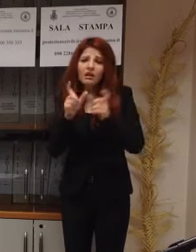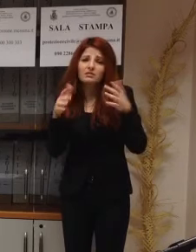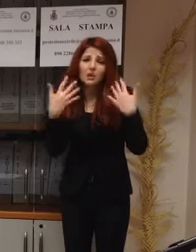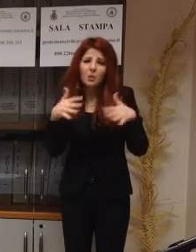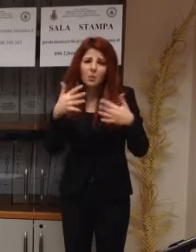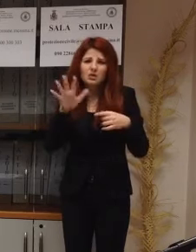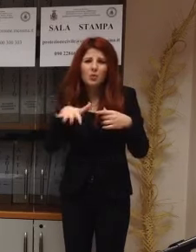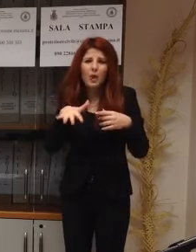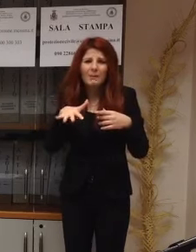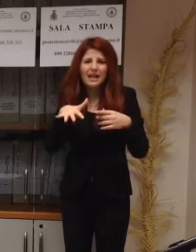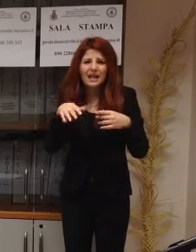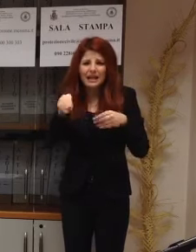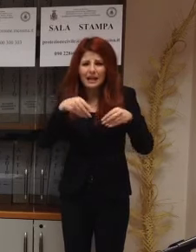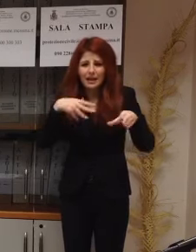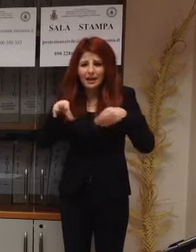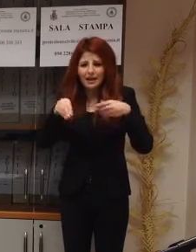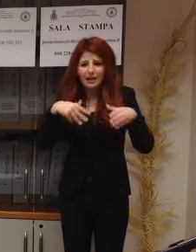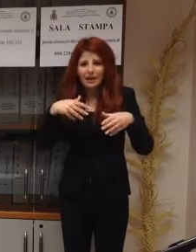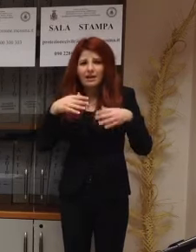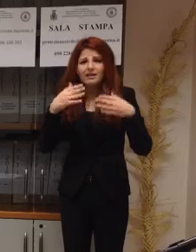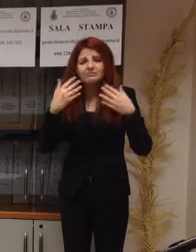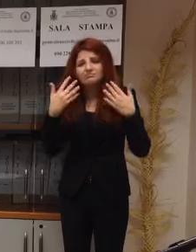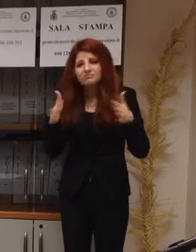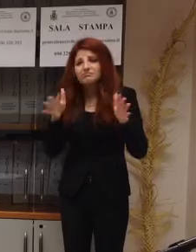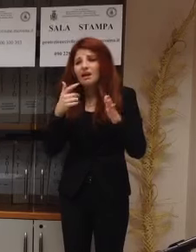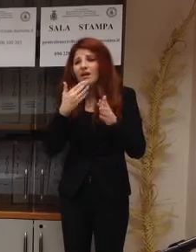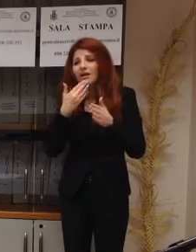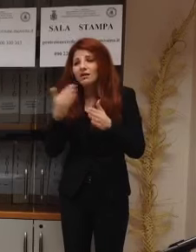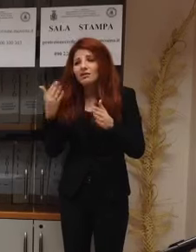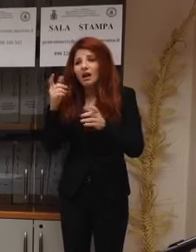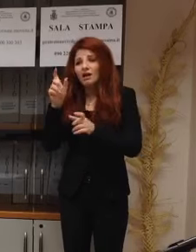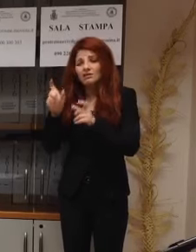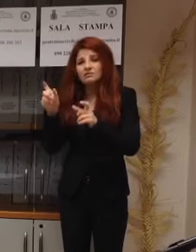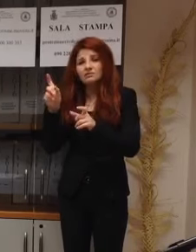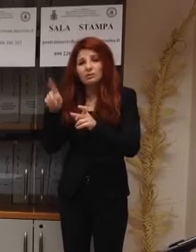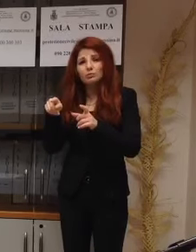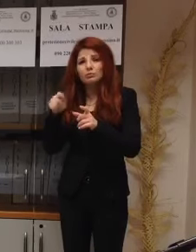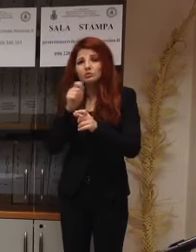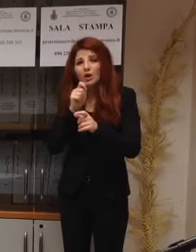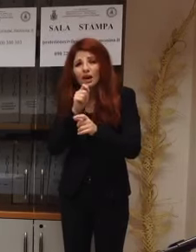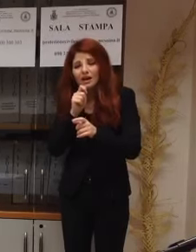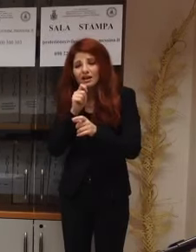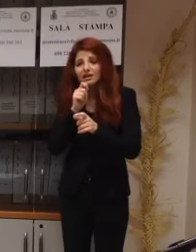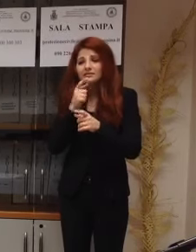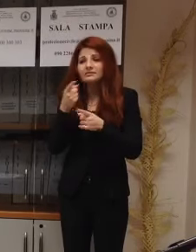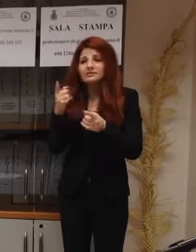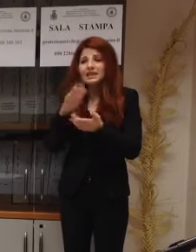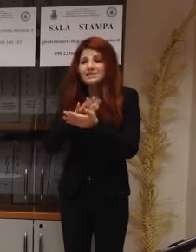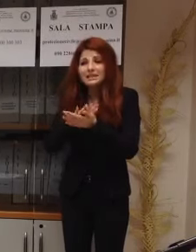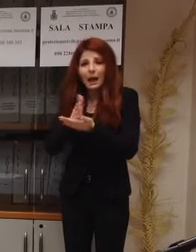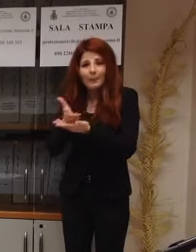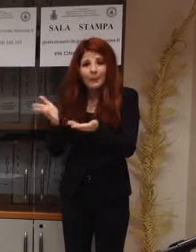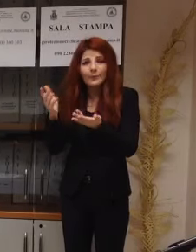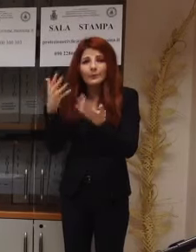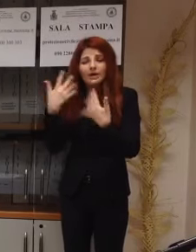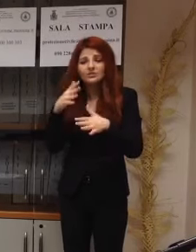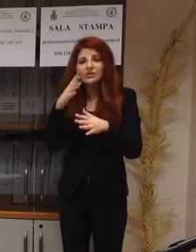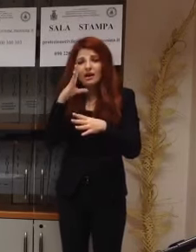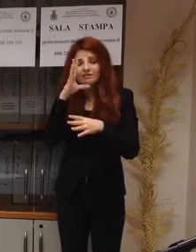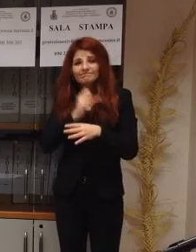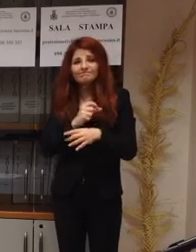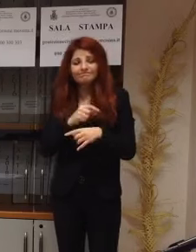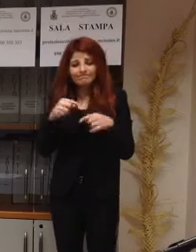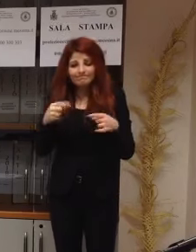ieri, ringrazio anche la stampa locale che ha compreso che questo è ancora il momento più delicato,